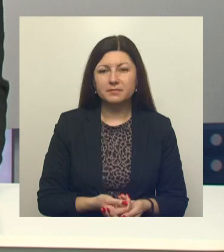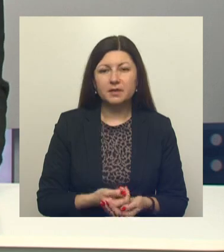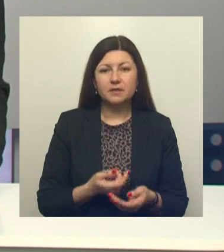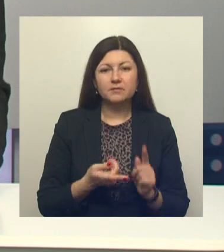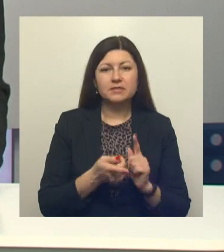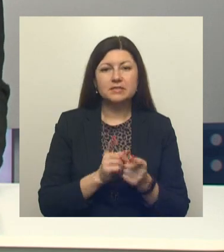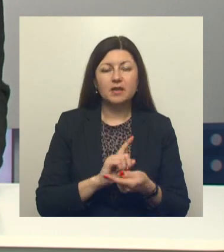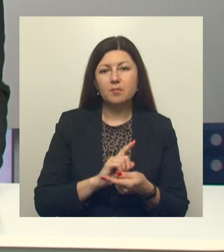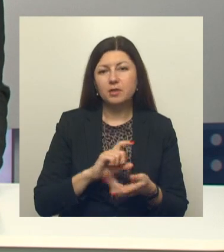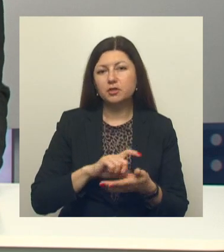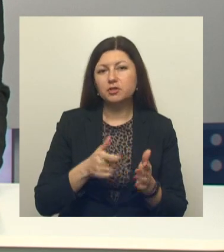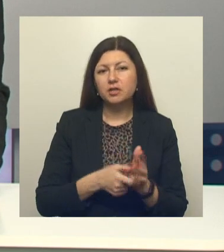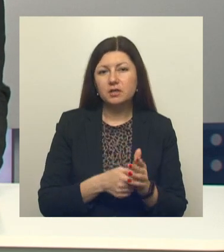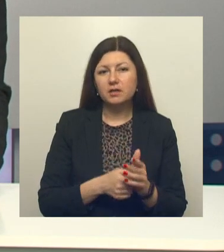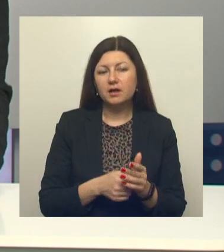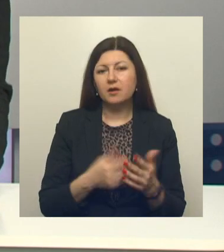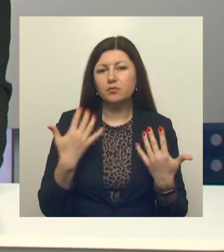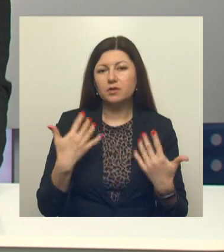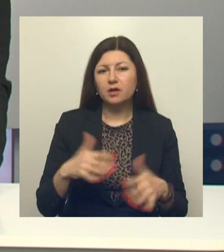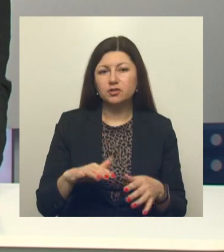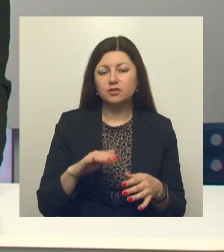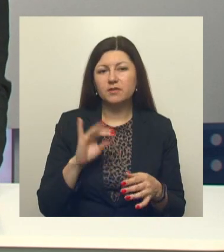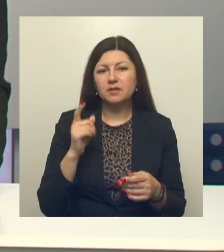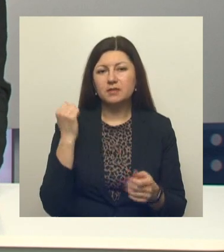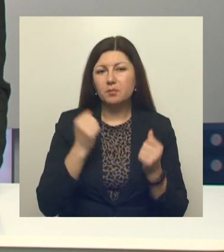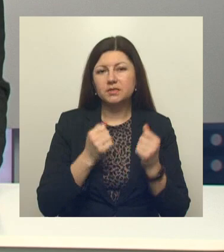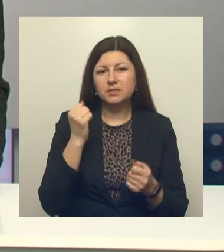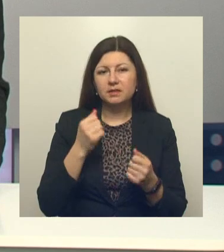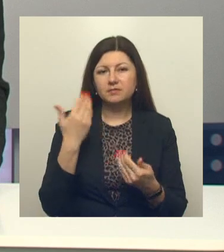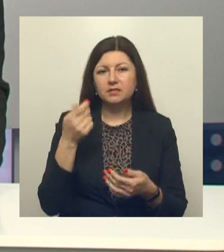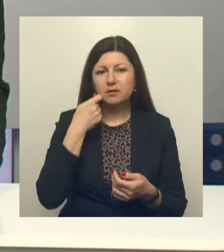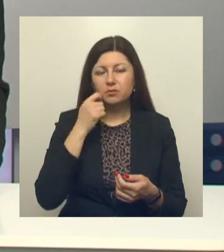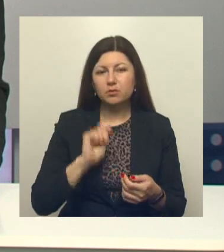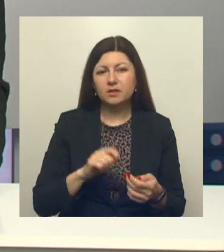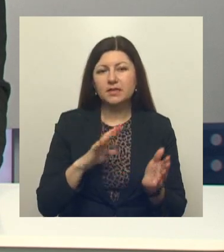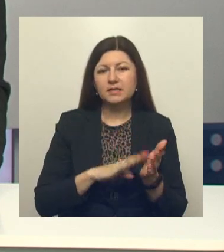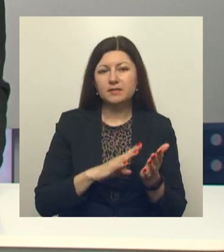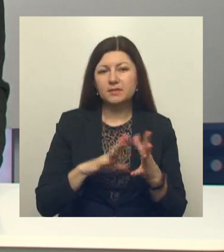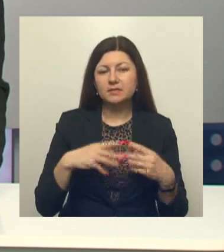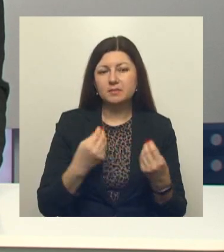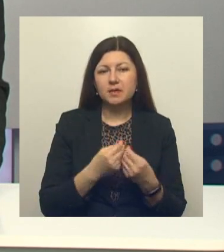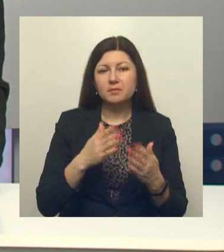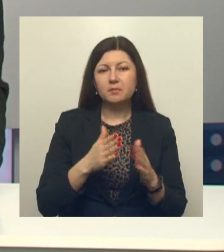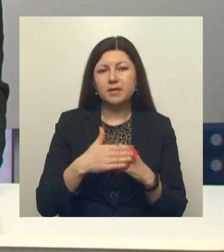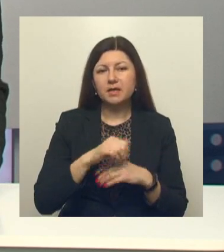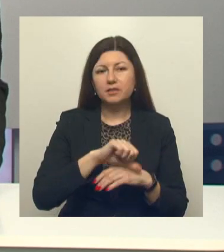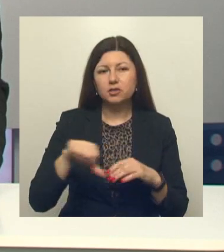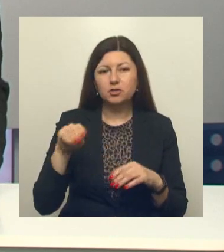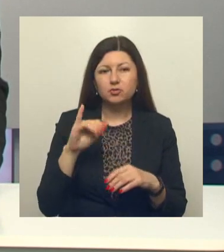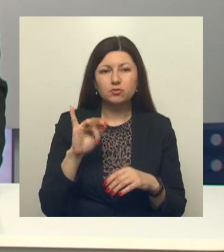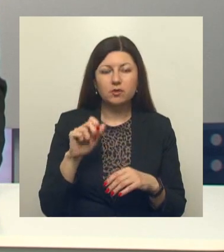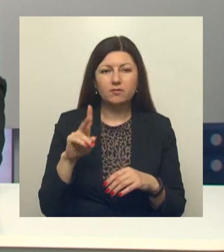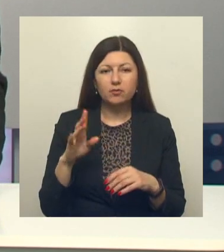Взамен жилья, утраченного из-за обстрелов со стороны Украины, первые 9 семей из приграничной Журавлевки сегодня получили свои